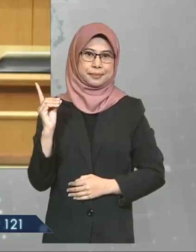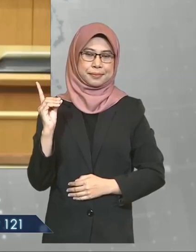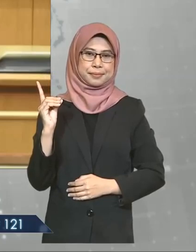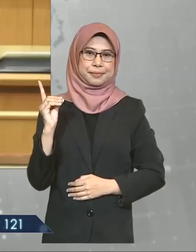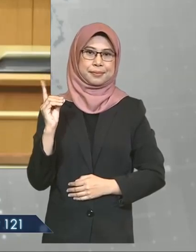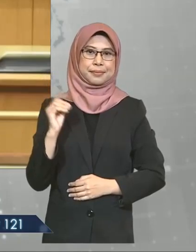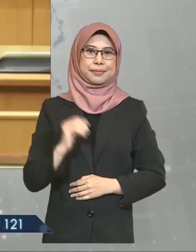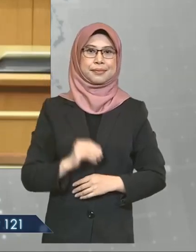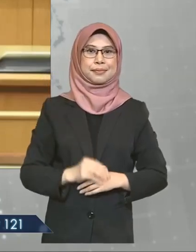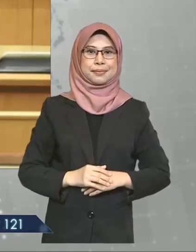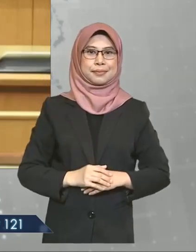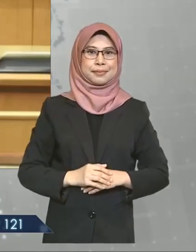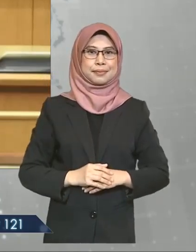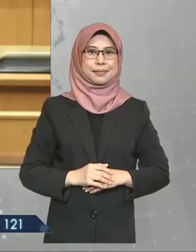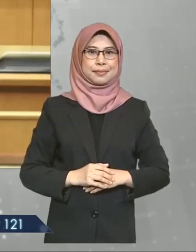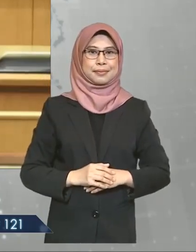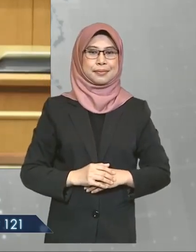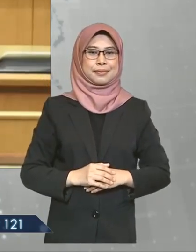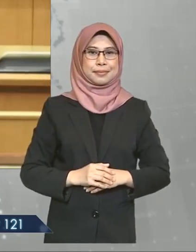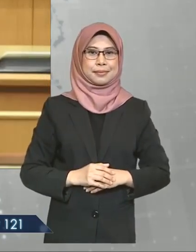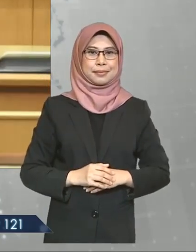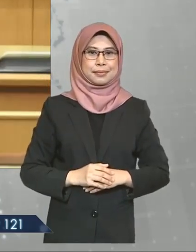Wikipedia The